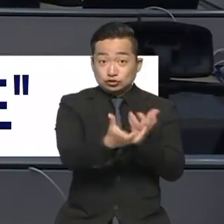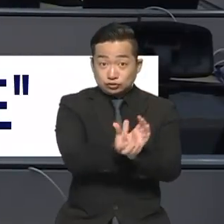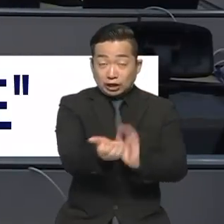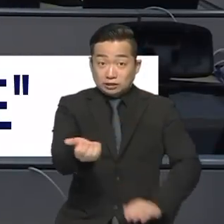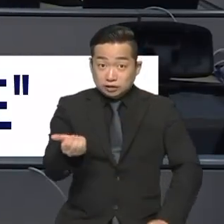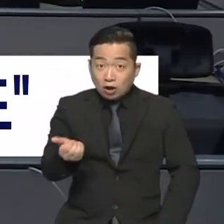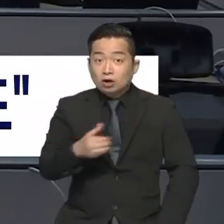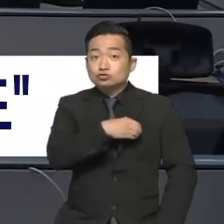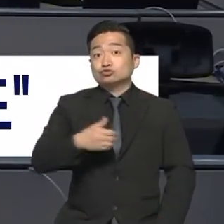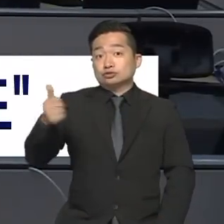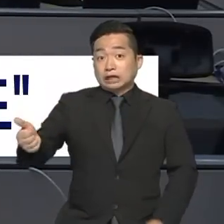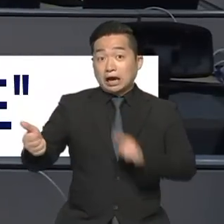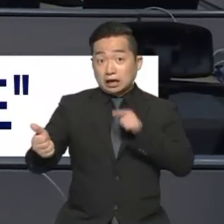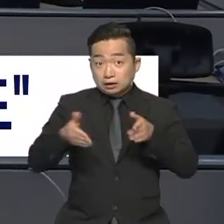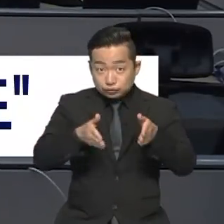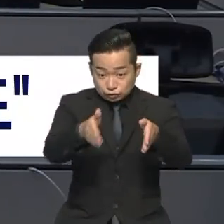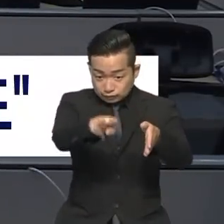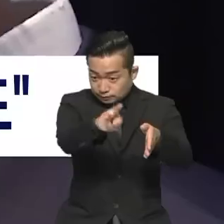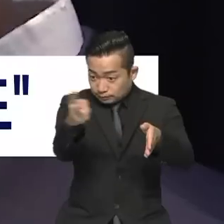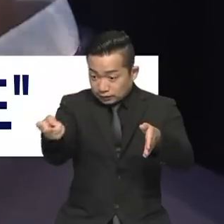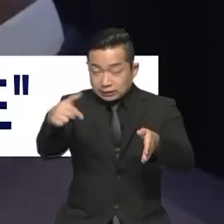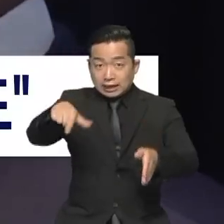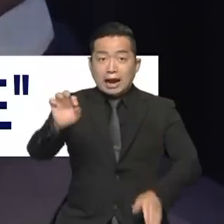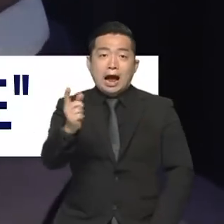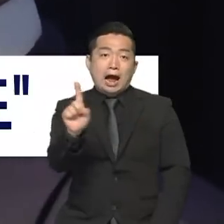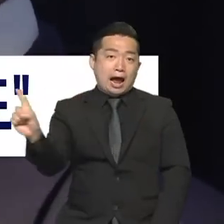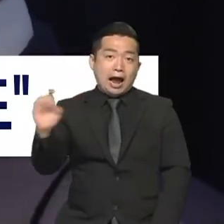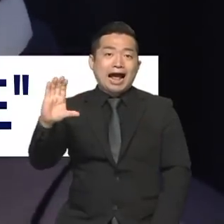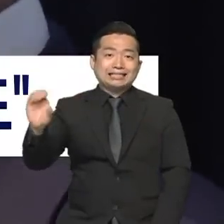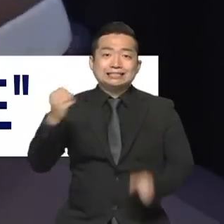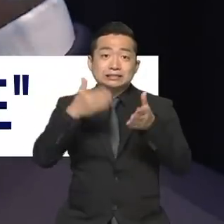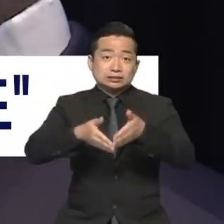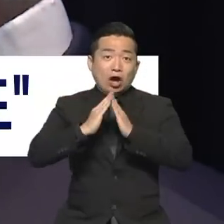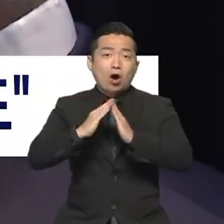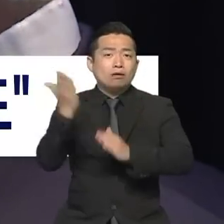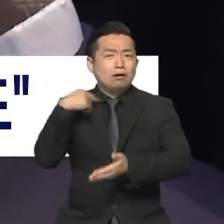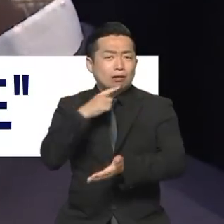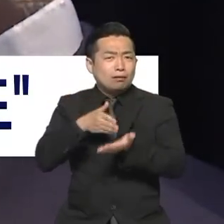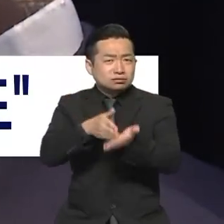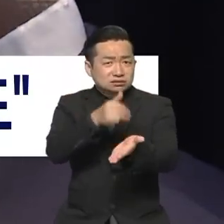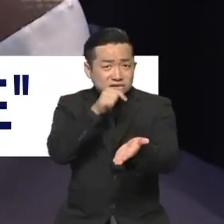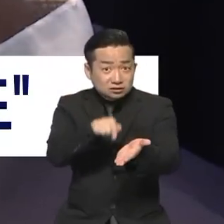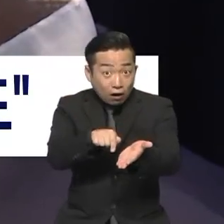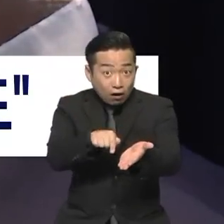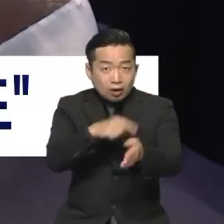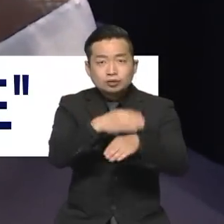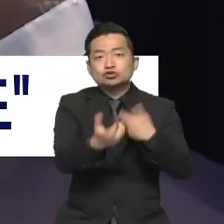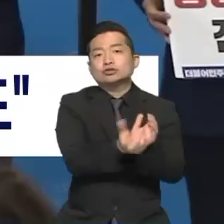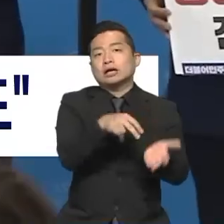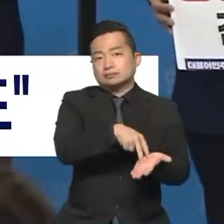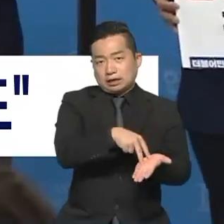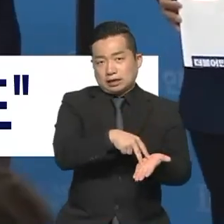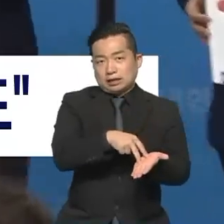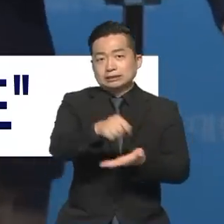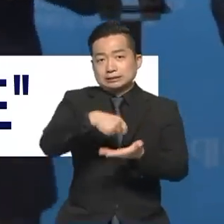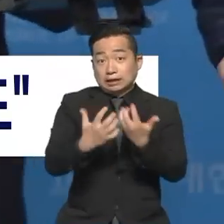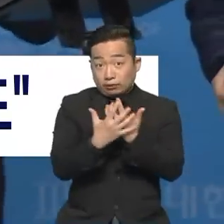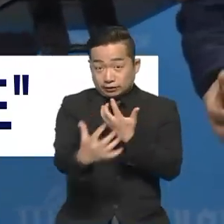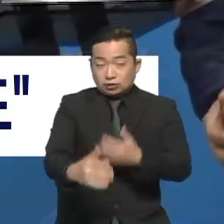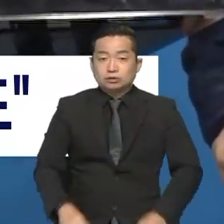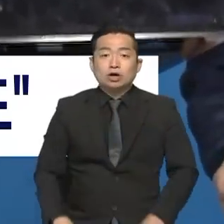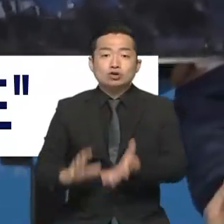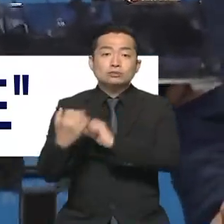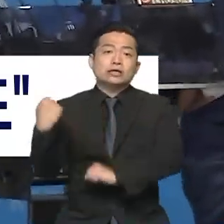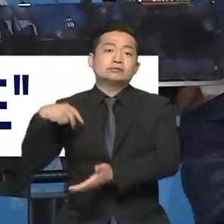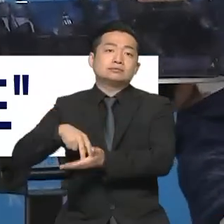군수조차 변경된 노선에 있는 강화 IC 신설을 요청했다고 주장했는데 민주당은 긴급 기자회견을 열어 국민의힘